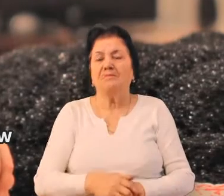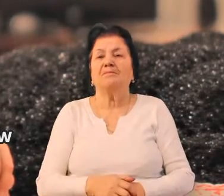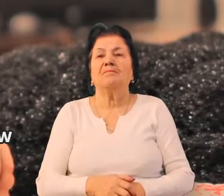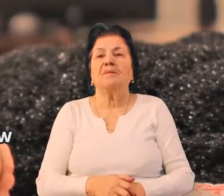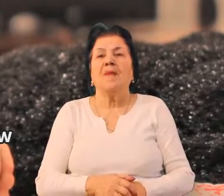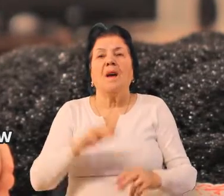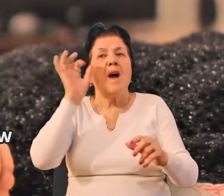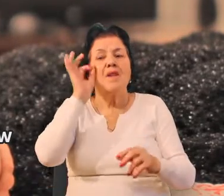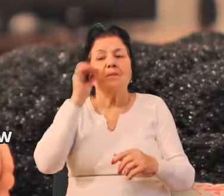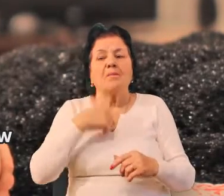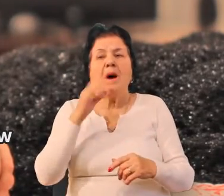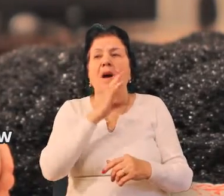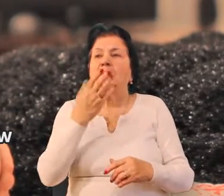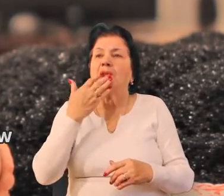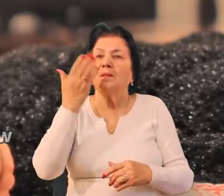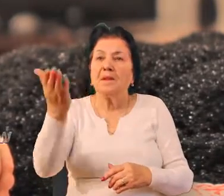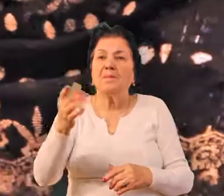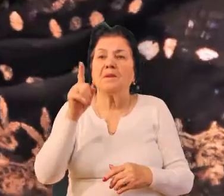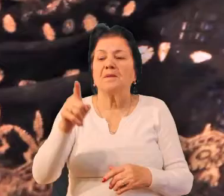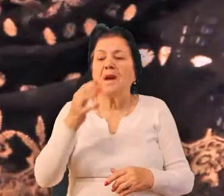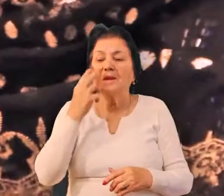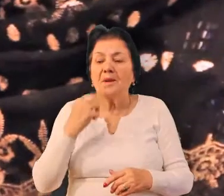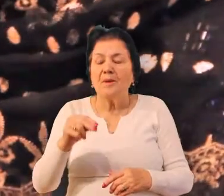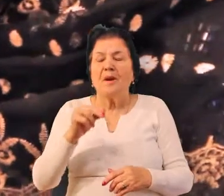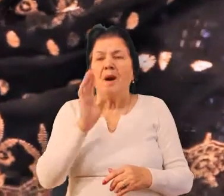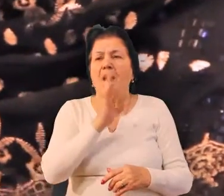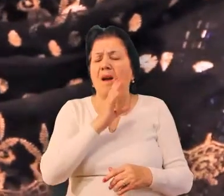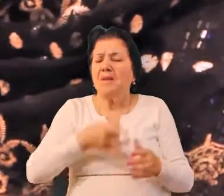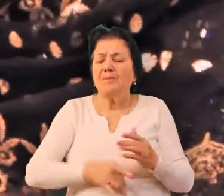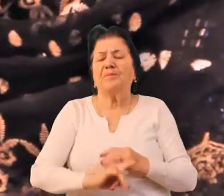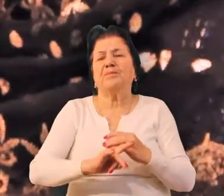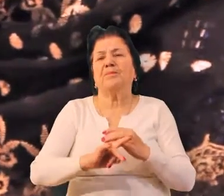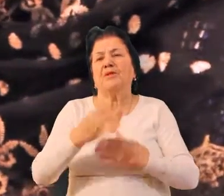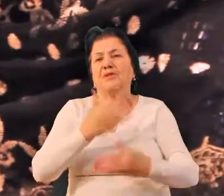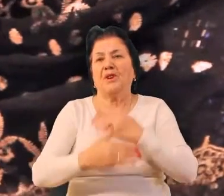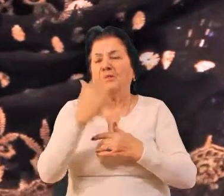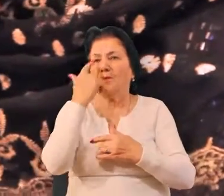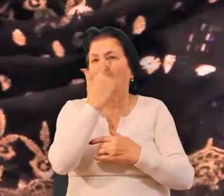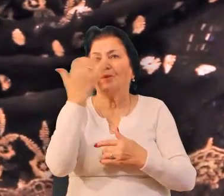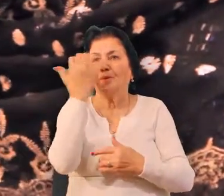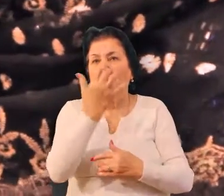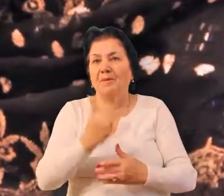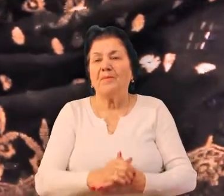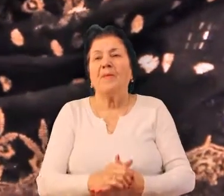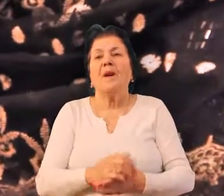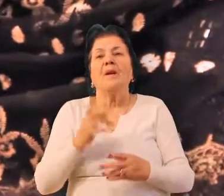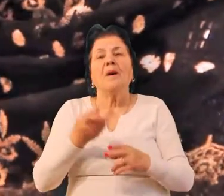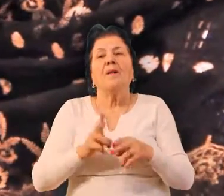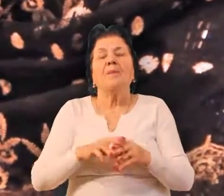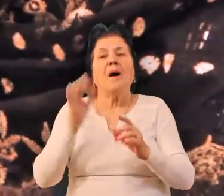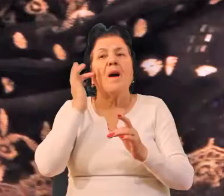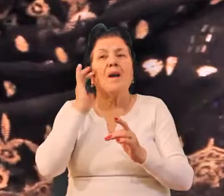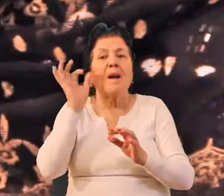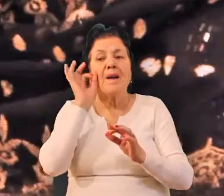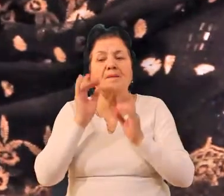ki, mən gözdən əlil olmuşam. Həkimlər mənim anama deyib ki, sən evladın anadan